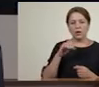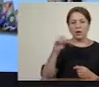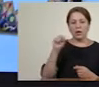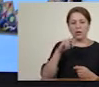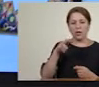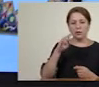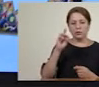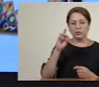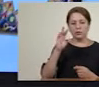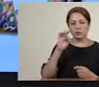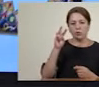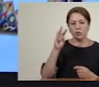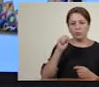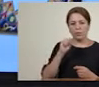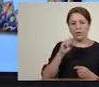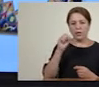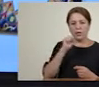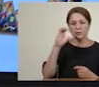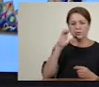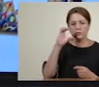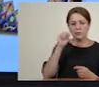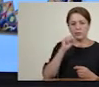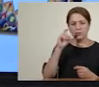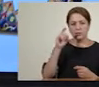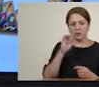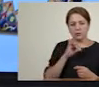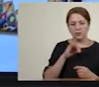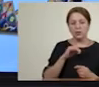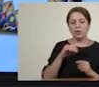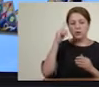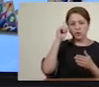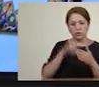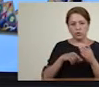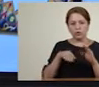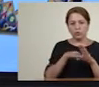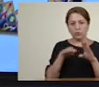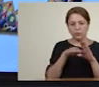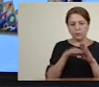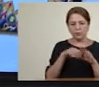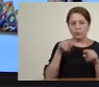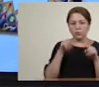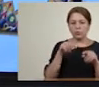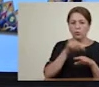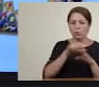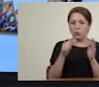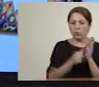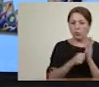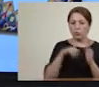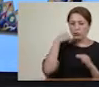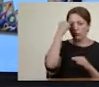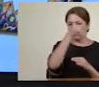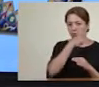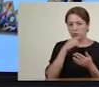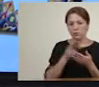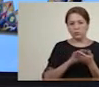Al-Jomi as-Sahih, ya'ni ishonchli to'plam kitobi ustida 16 yil ishladi. Unga